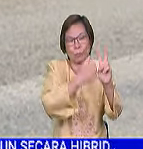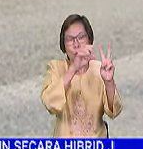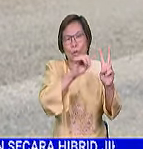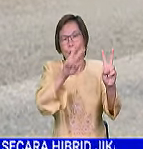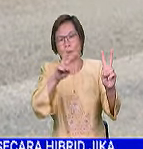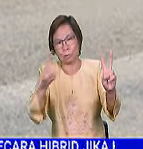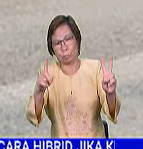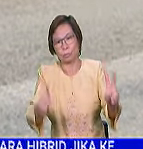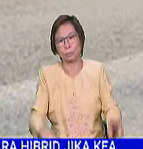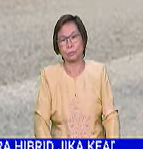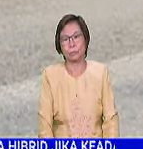2071